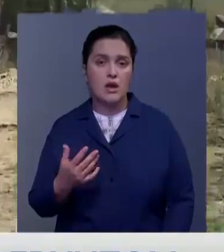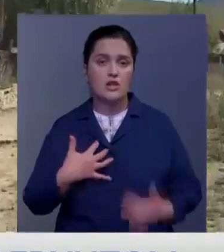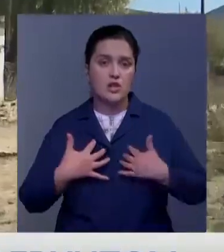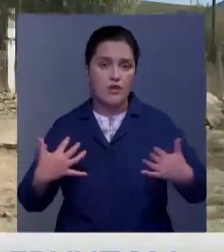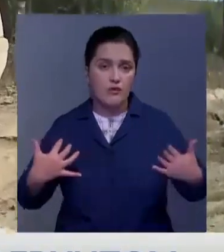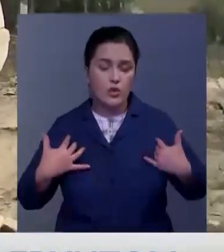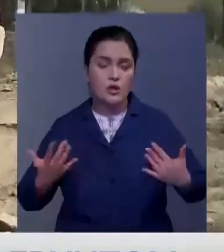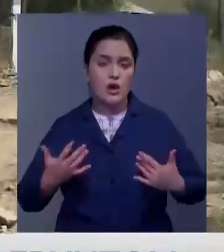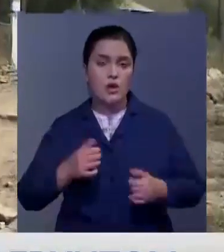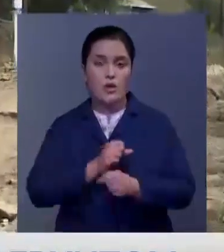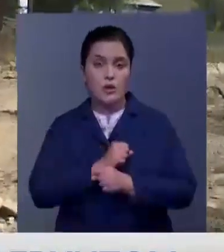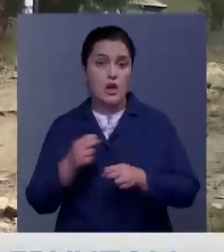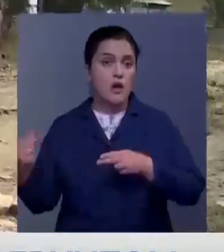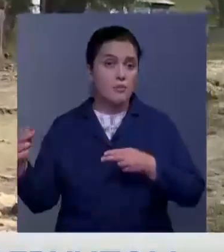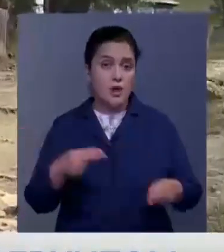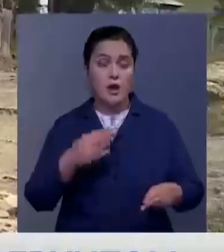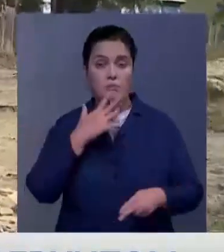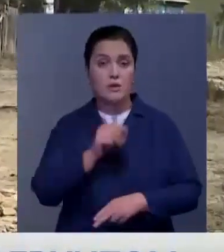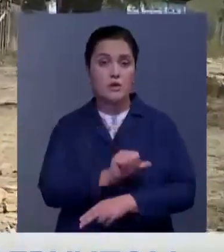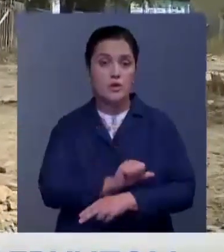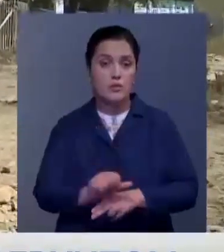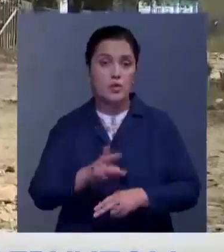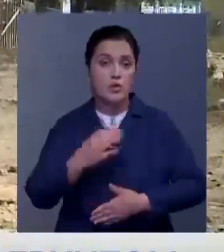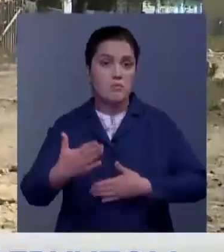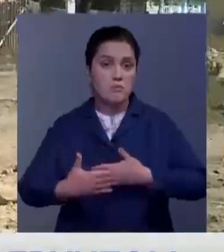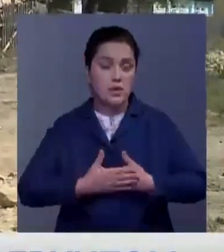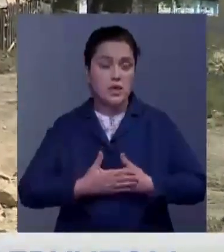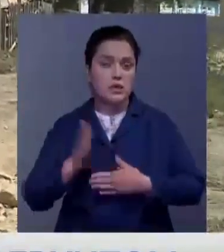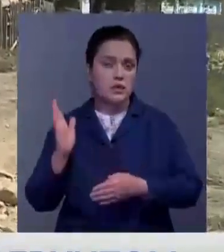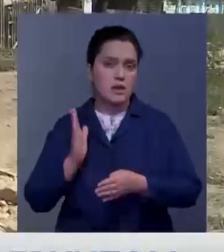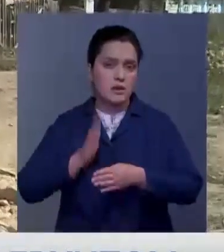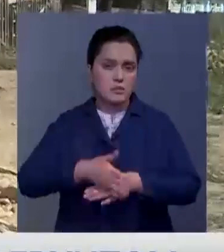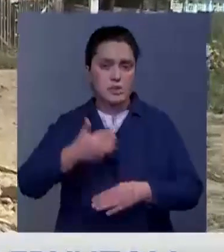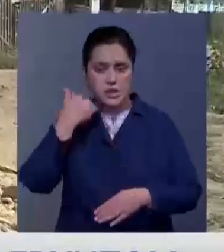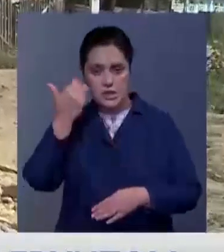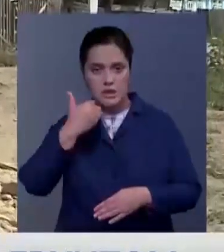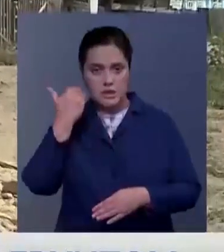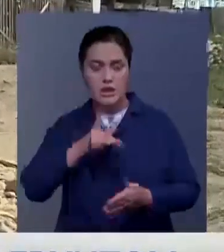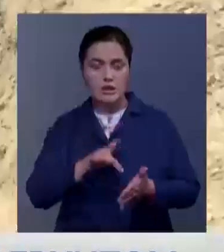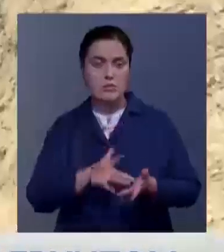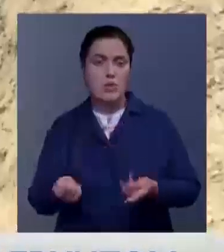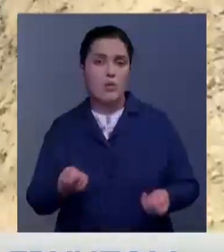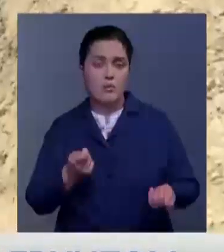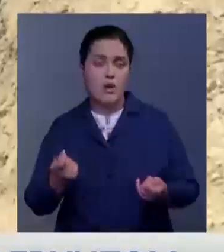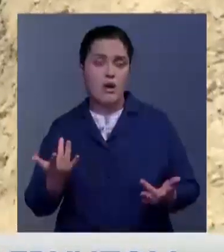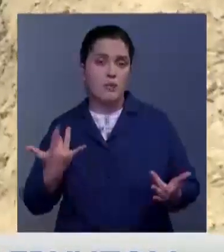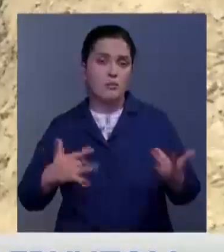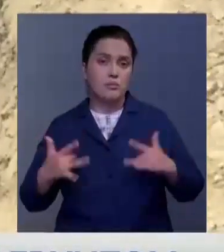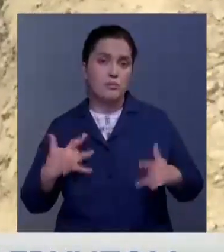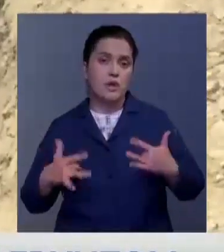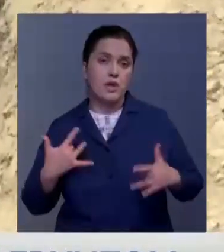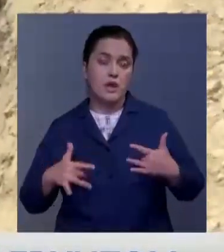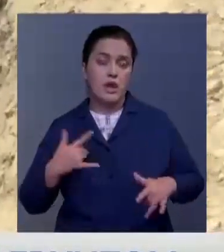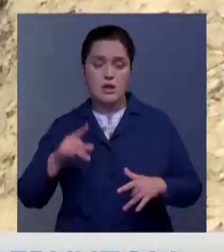санатории. Приезжают сюда даже из-за рубежа. Только вот перед гостями стыдно, сетуют сельчане. В Акимате же оправдываются. Дело